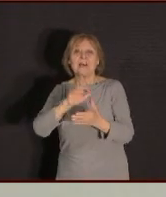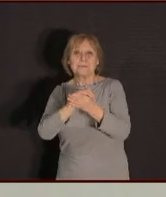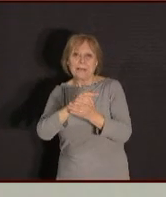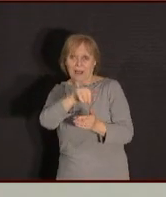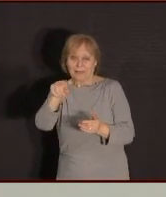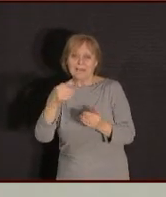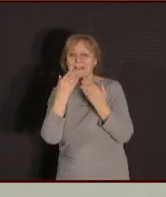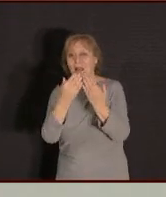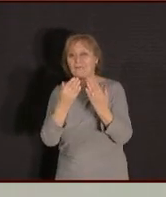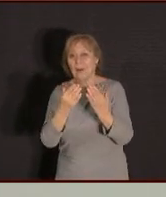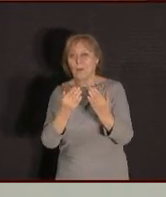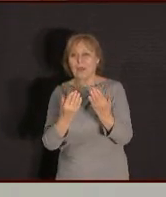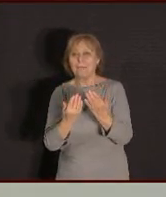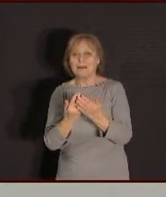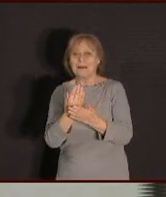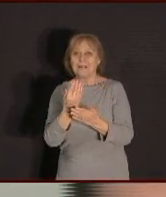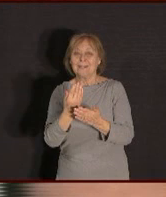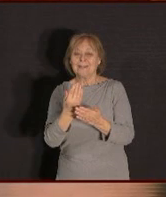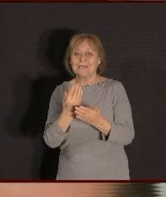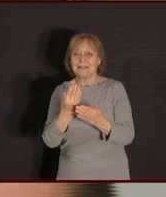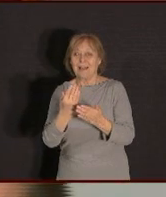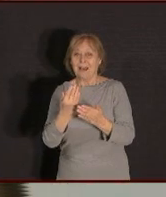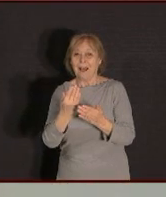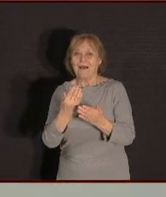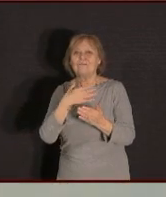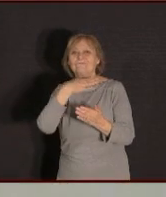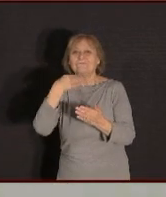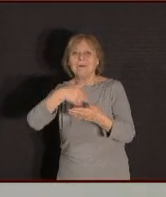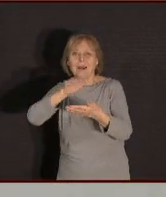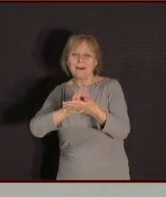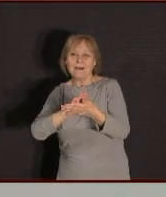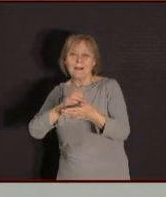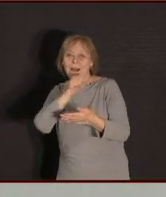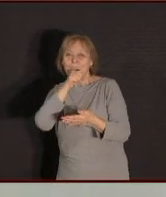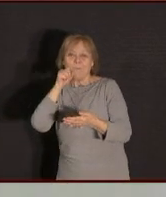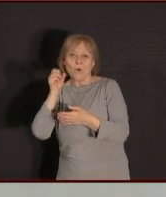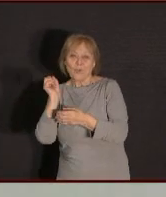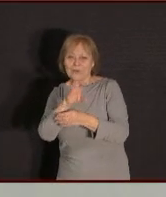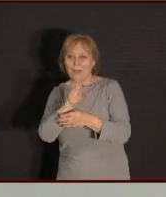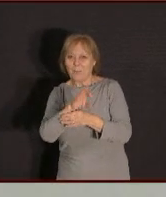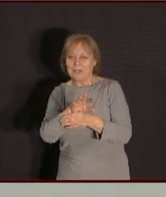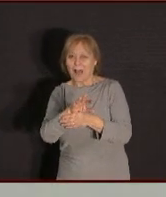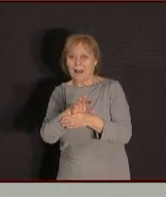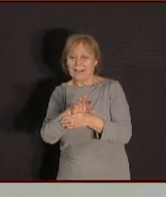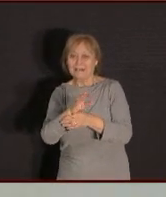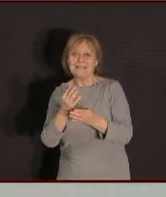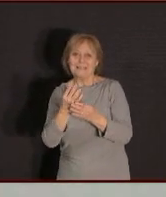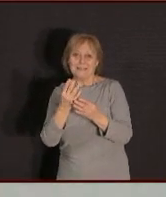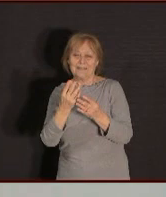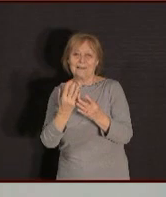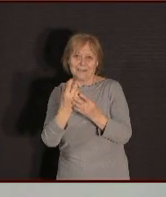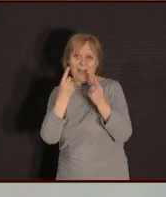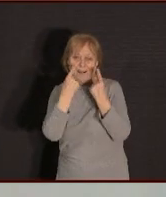za vso obilno pošto, ki ste nam je poslali za gledanje. Poslovili se bomo